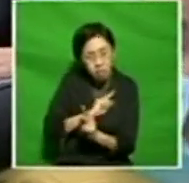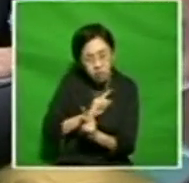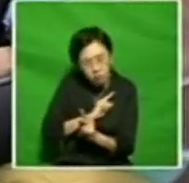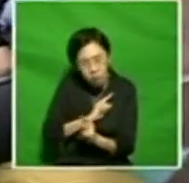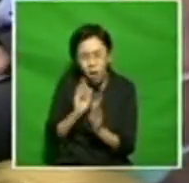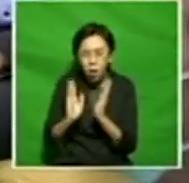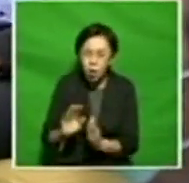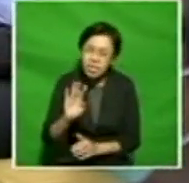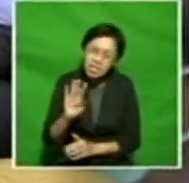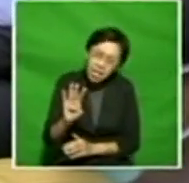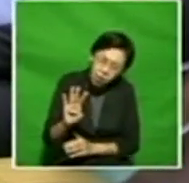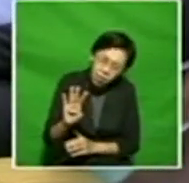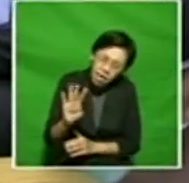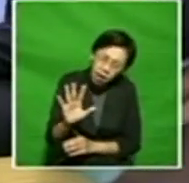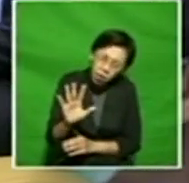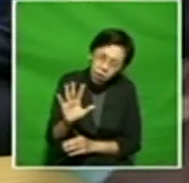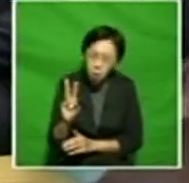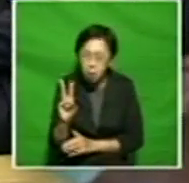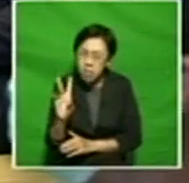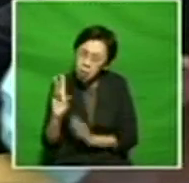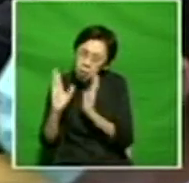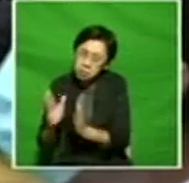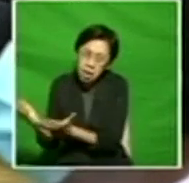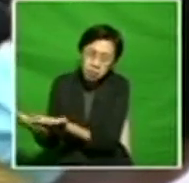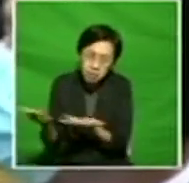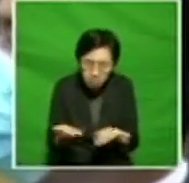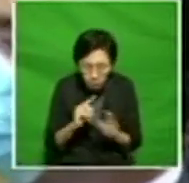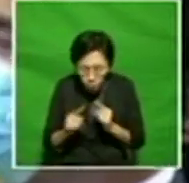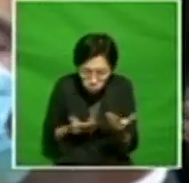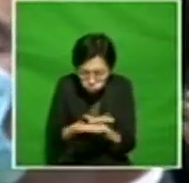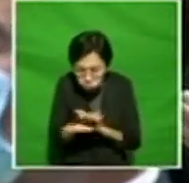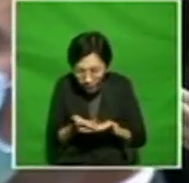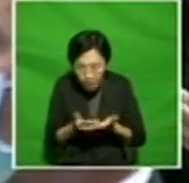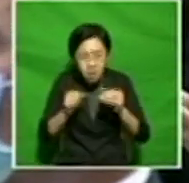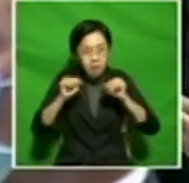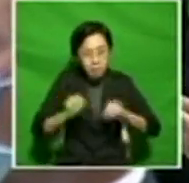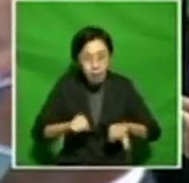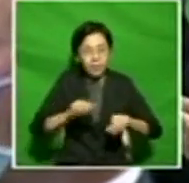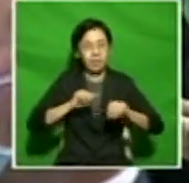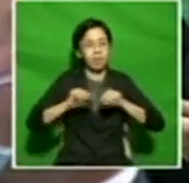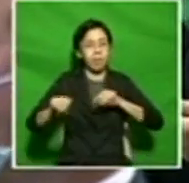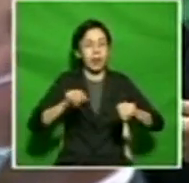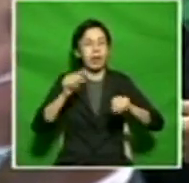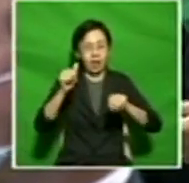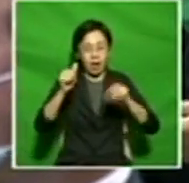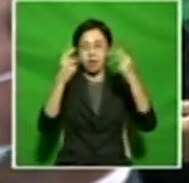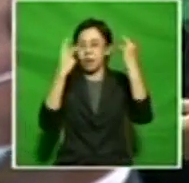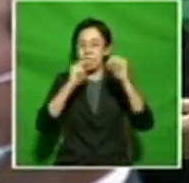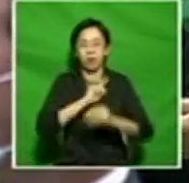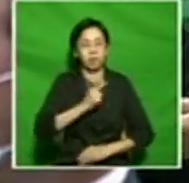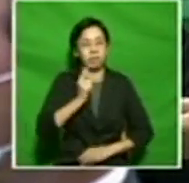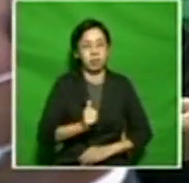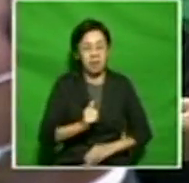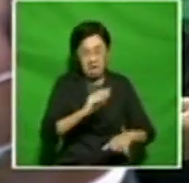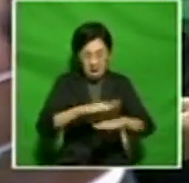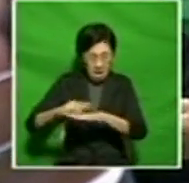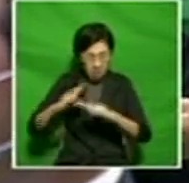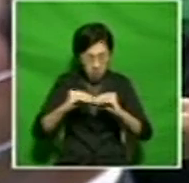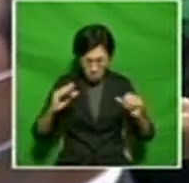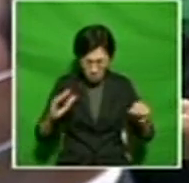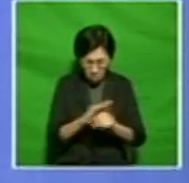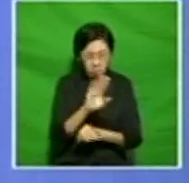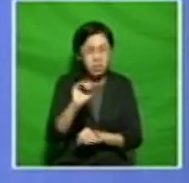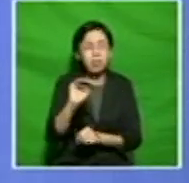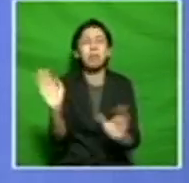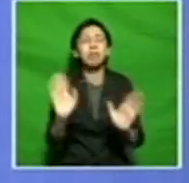4 5 5 6 7คนมาประชุมกันแล้วสั่งการถือเป็นมติของศูนย์นี้โดยไม่ต้องเรียกประชุมเต็มคณะทั้ง40